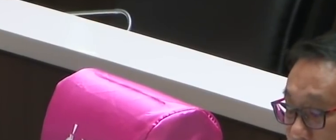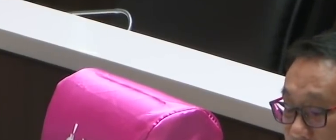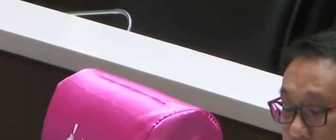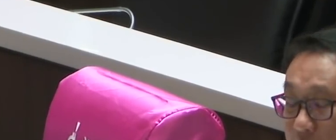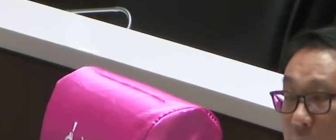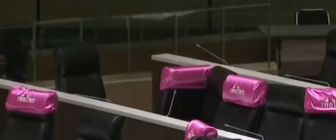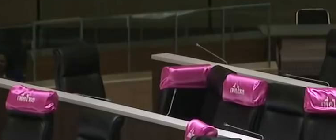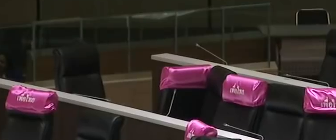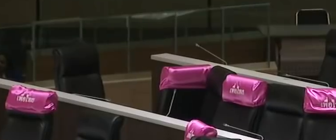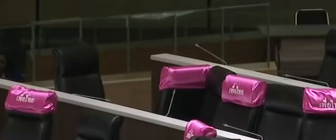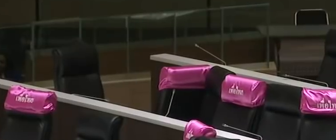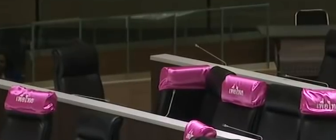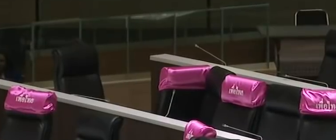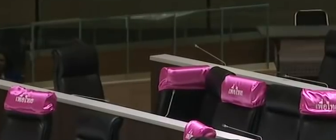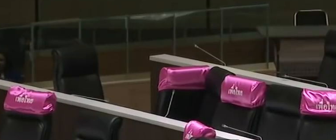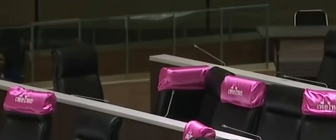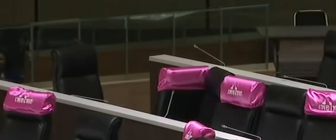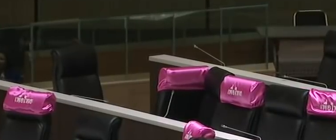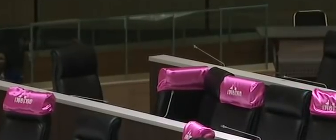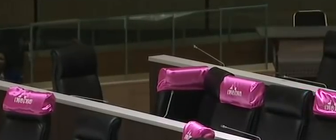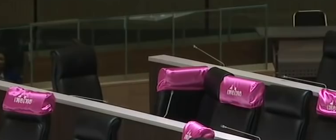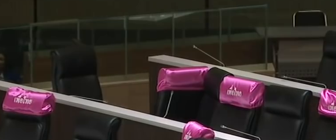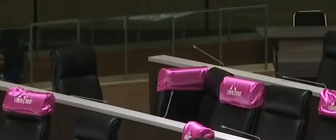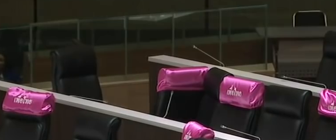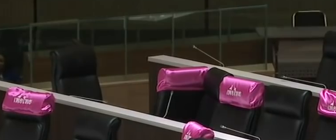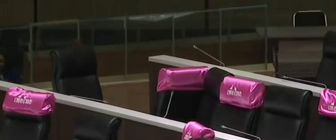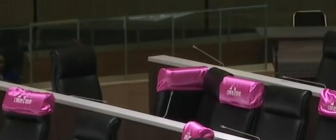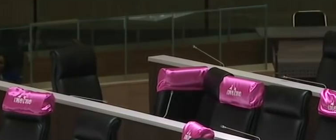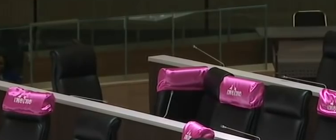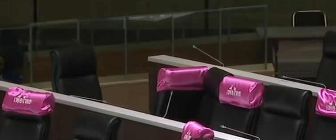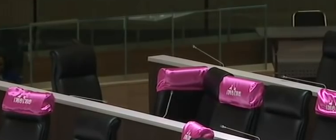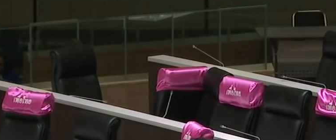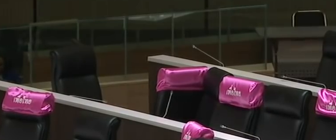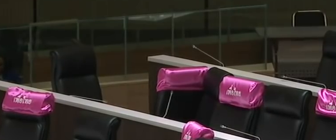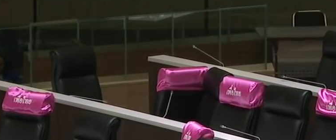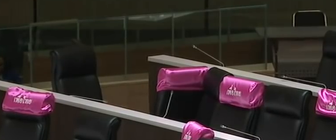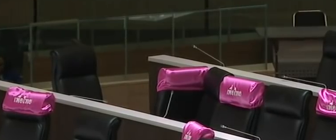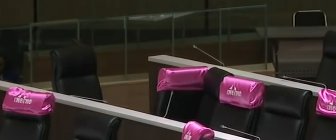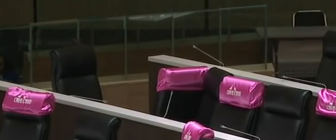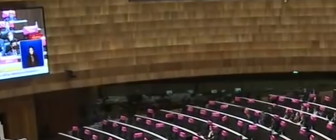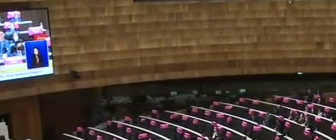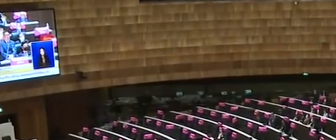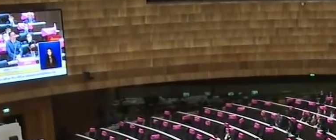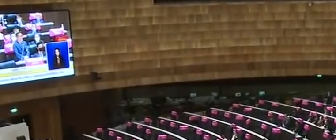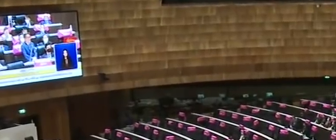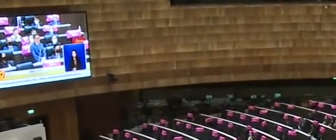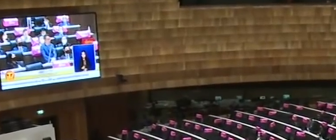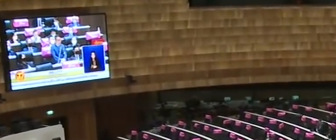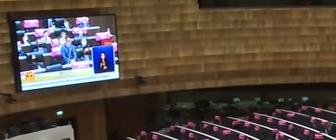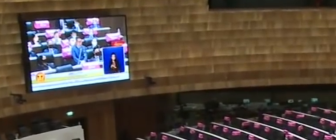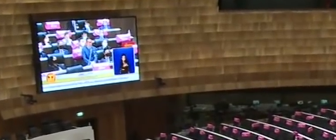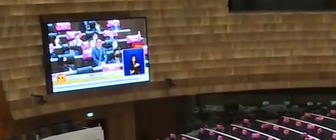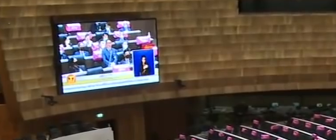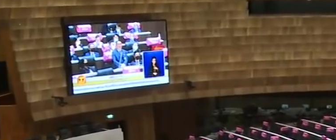เบื้องต้นครับก็กำหนดกรอบในการอภิปรายครั้งนี้ไว้ระหว่างวันที่16-19กุมภาพันธ์แล้วก็ลงมตินะครับในวัน